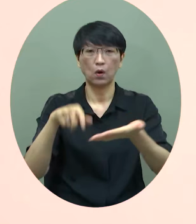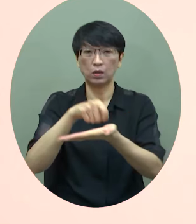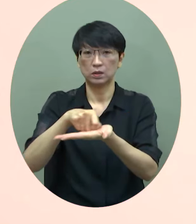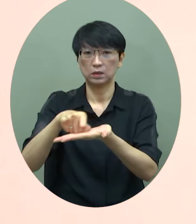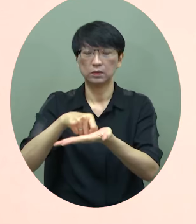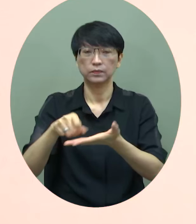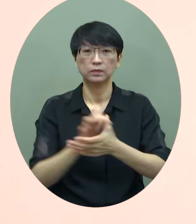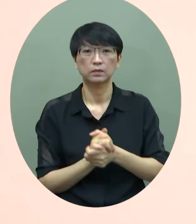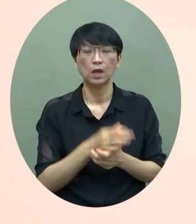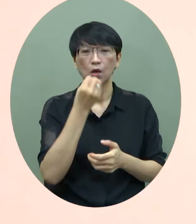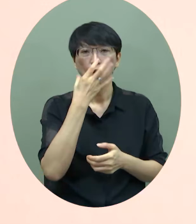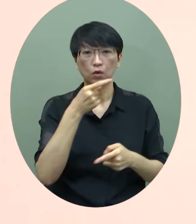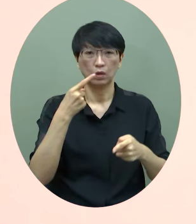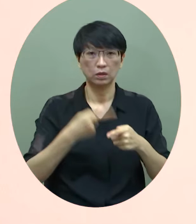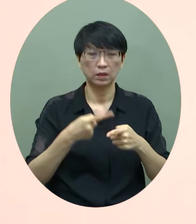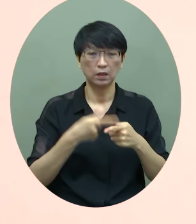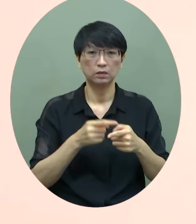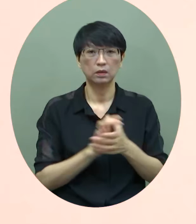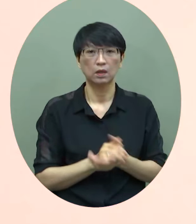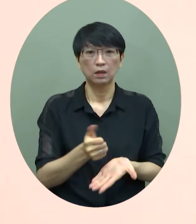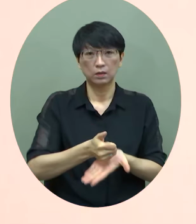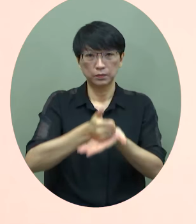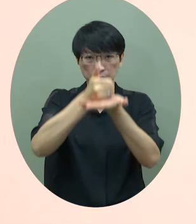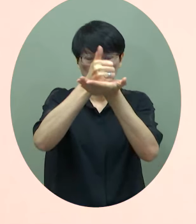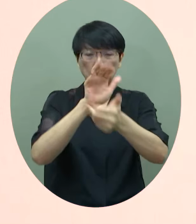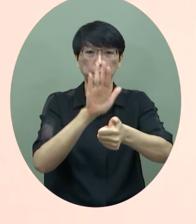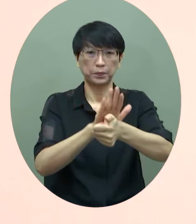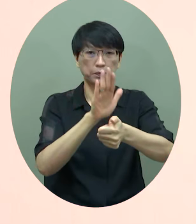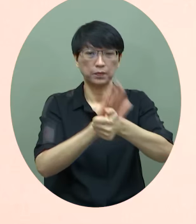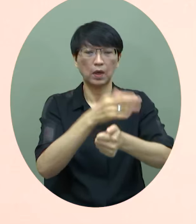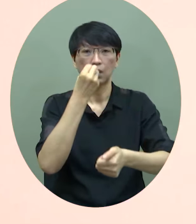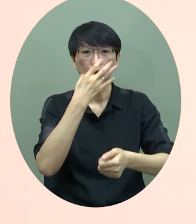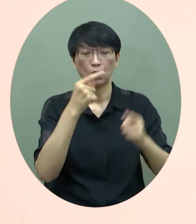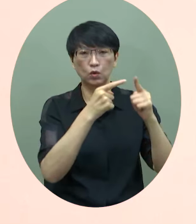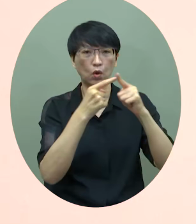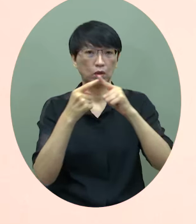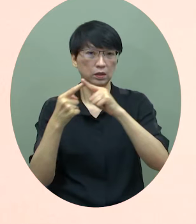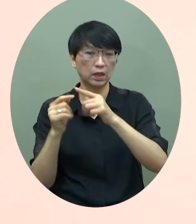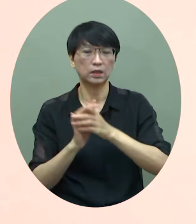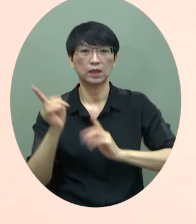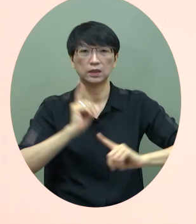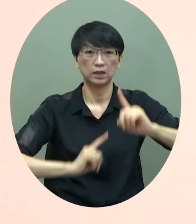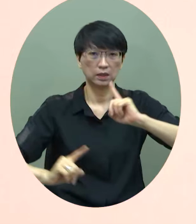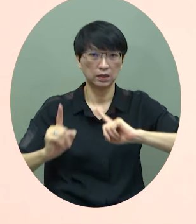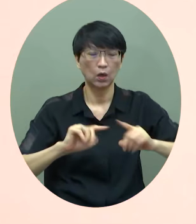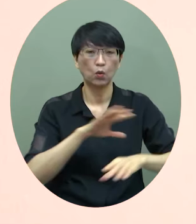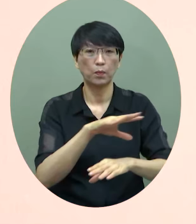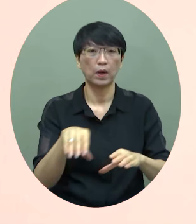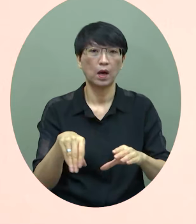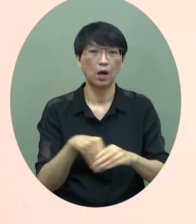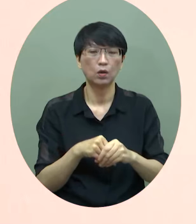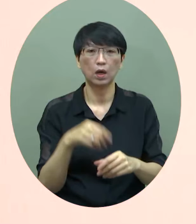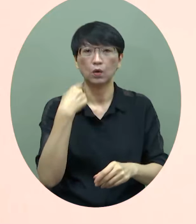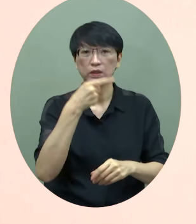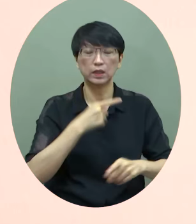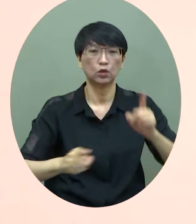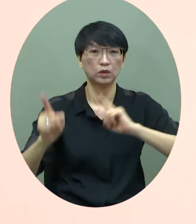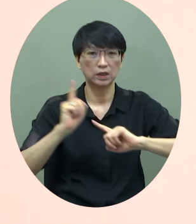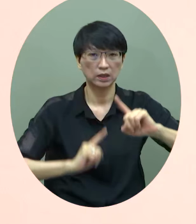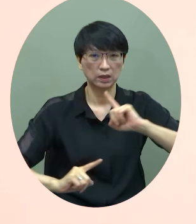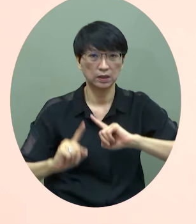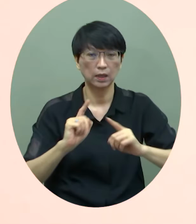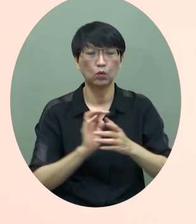問題 and freedom of protest